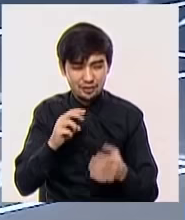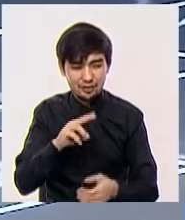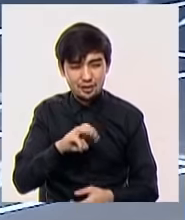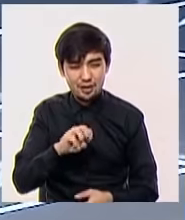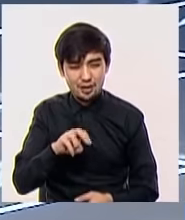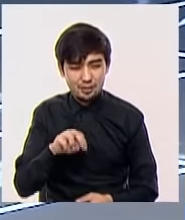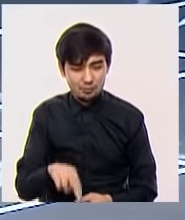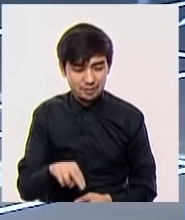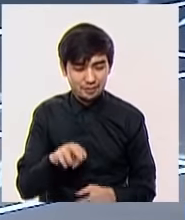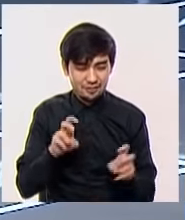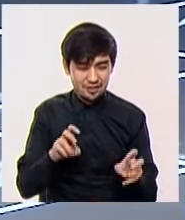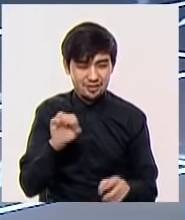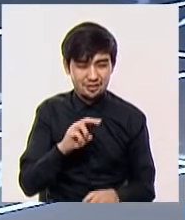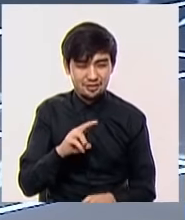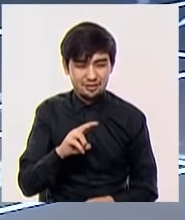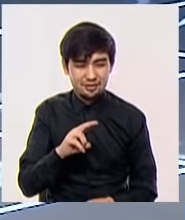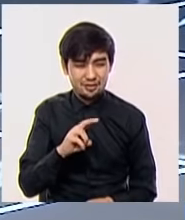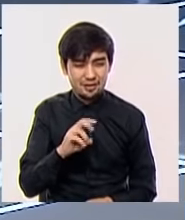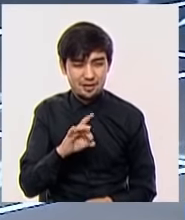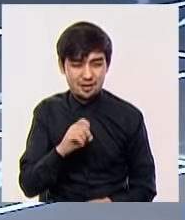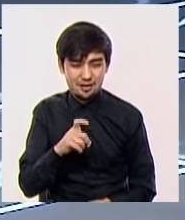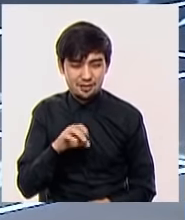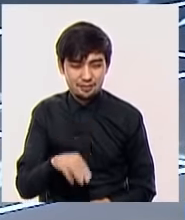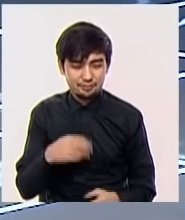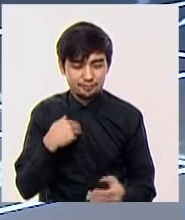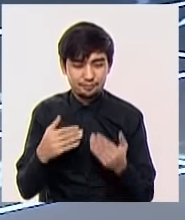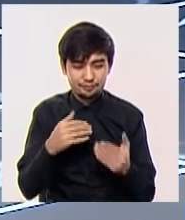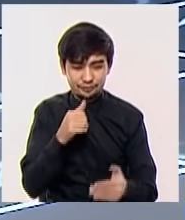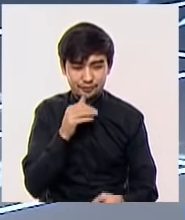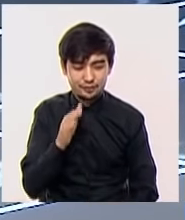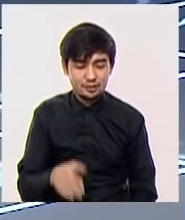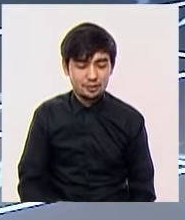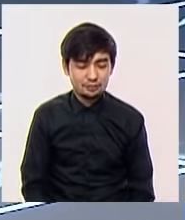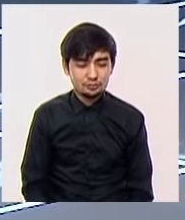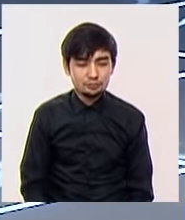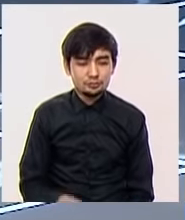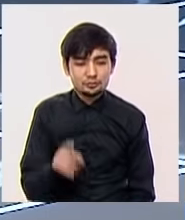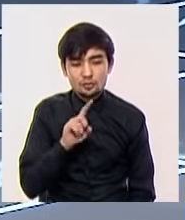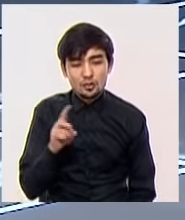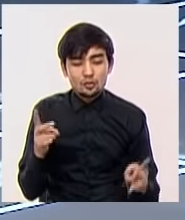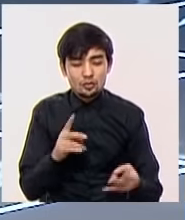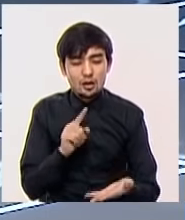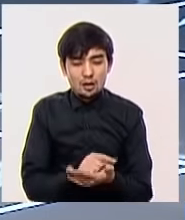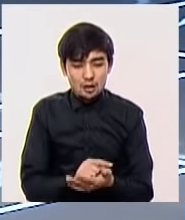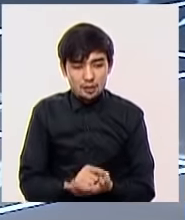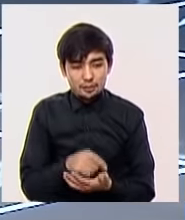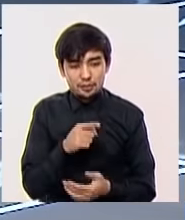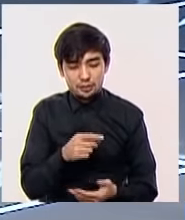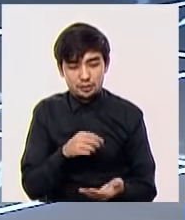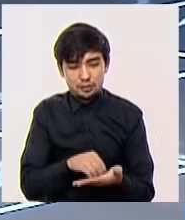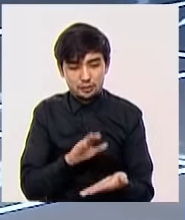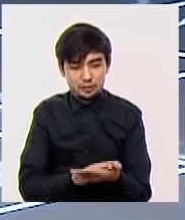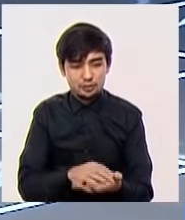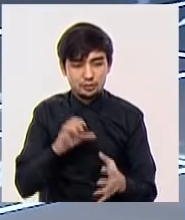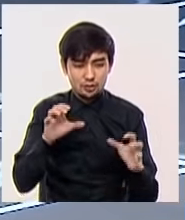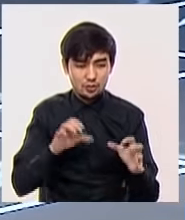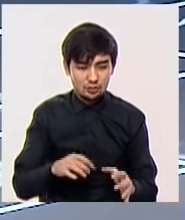боевым добрый вечер рахим добрый вечер спасибо за приглашение на что должно обязательно найти отражение в законе о банкротстве